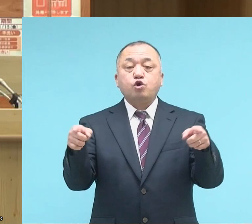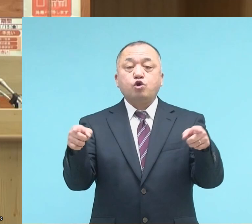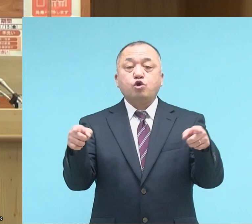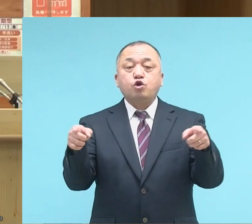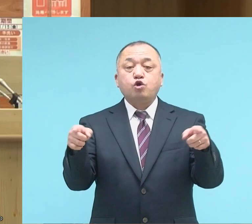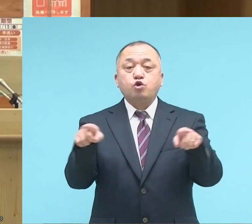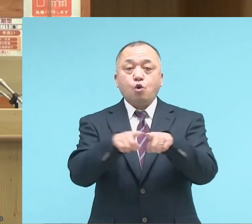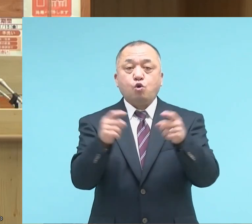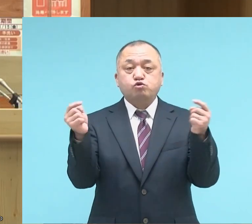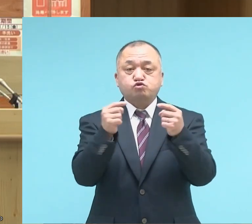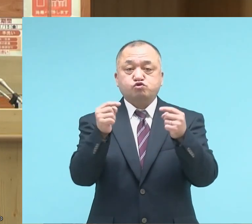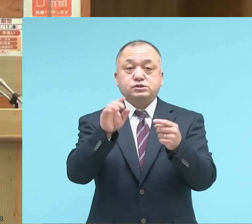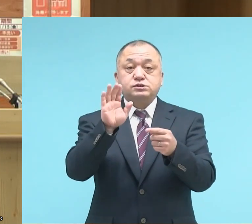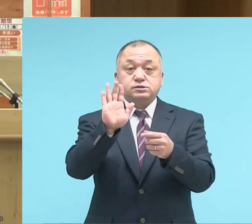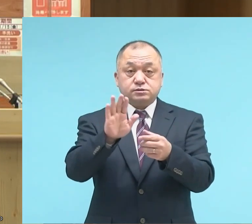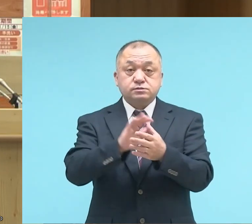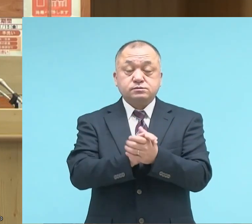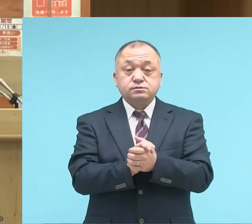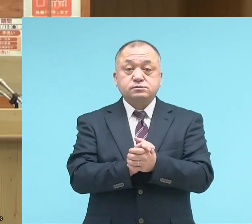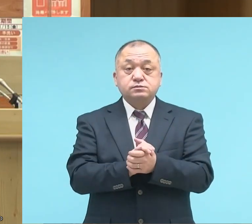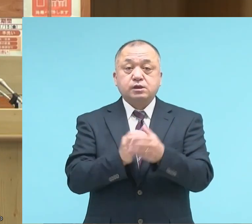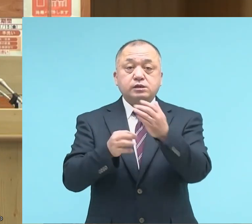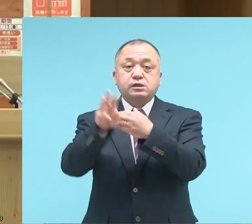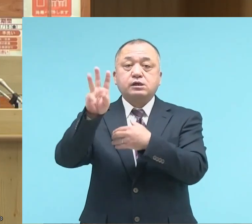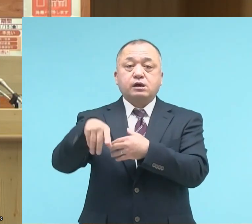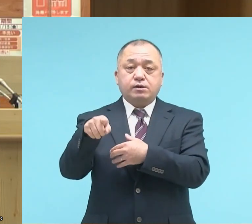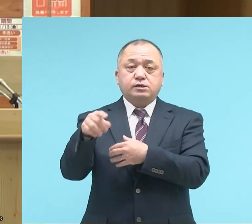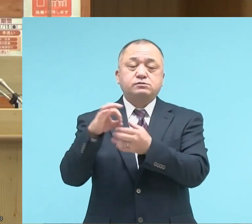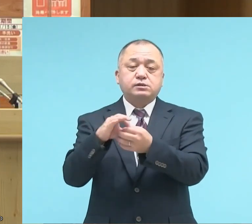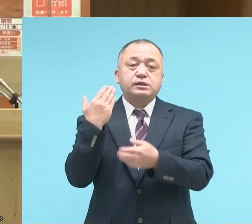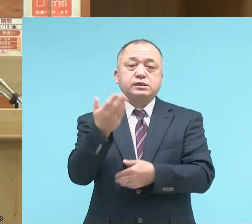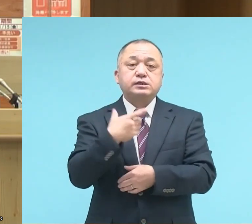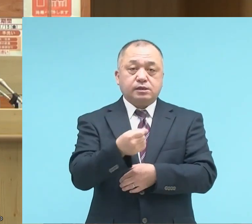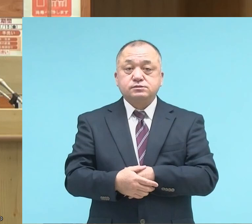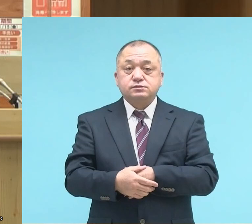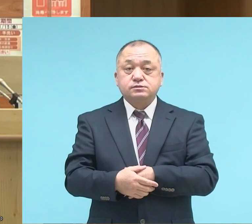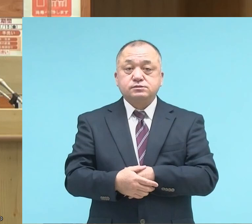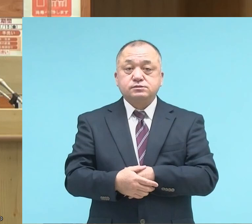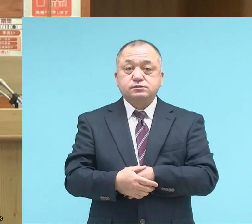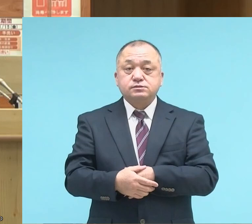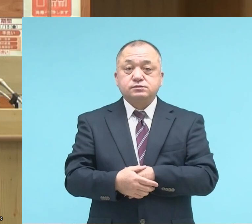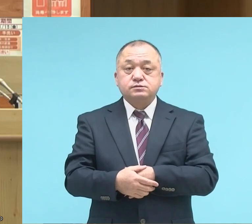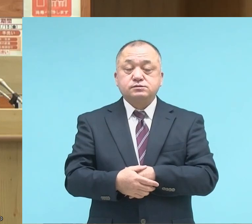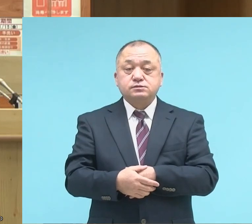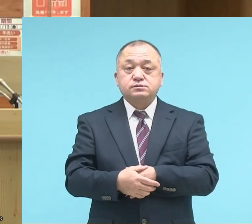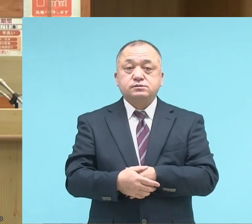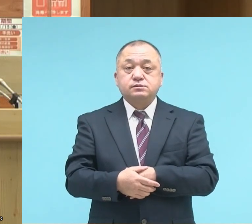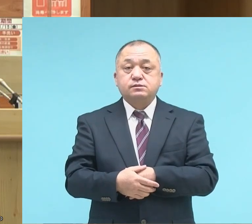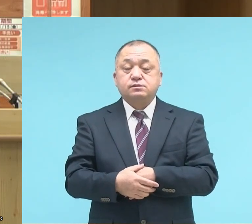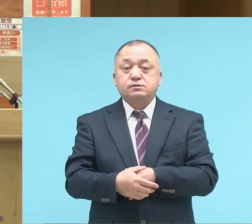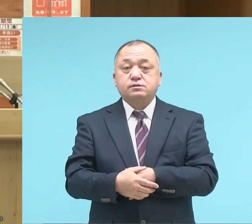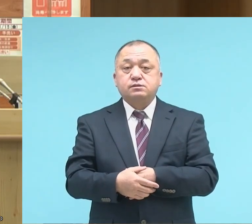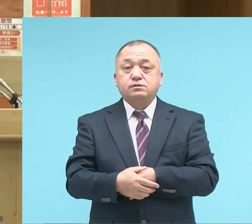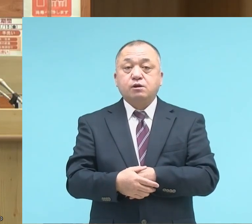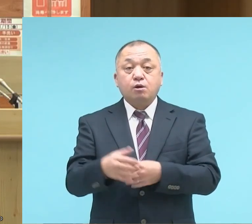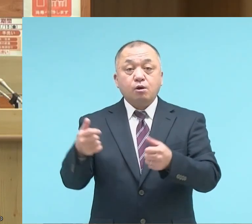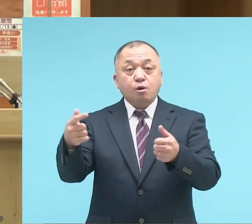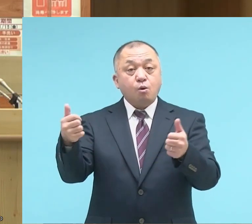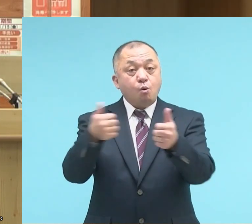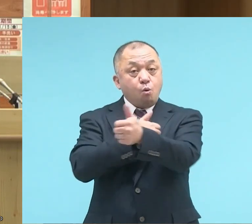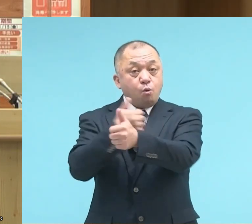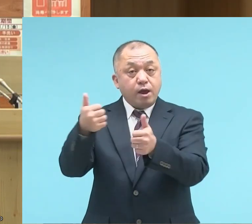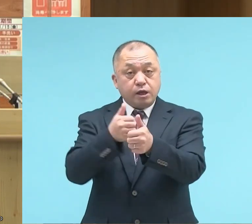共同通信の石黒と申します。旭川の件について伺いたいんですけれども、先ほど質問の冒頭で、往来